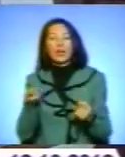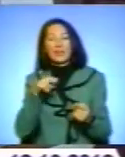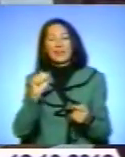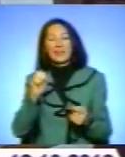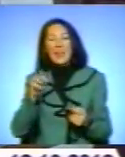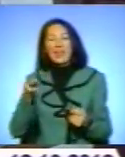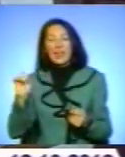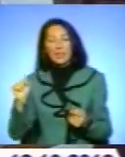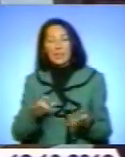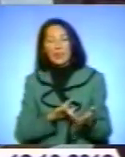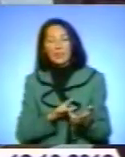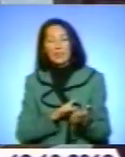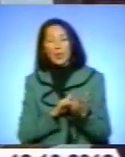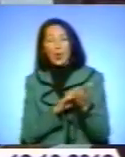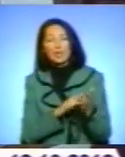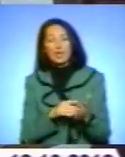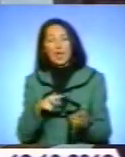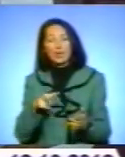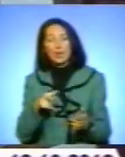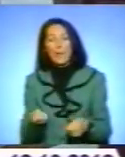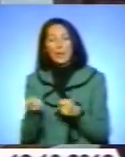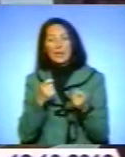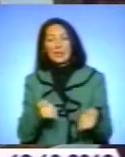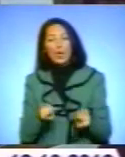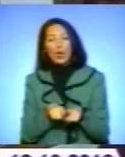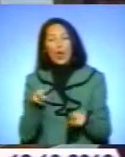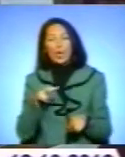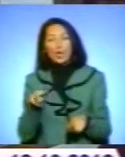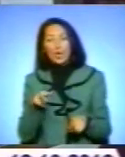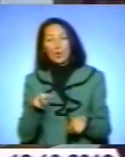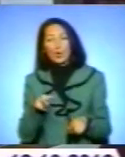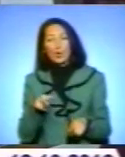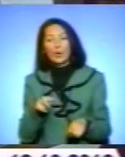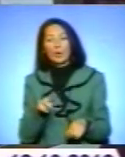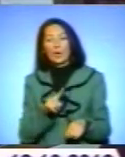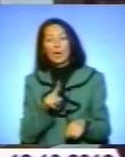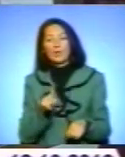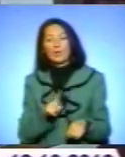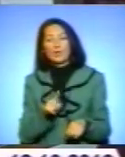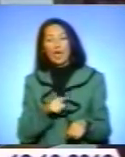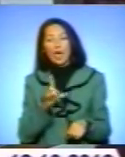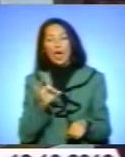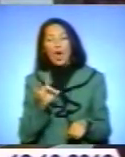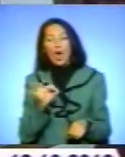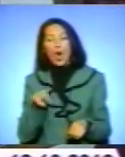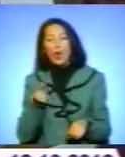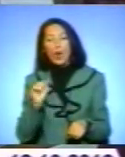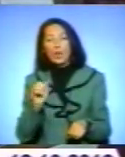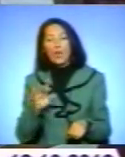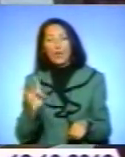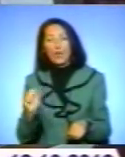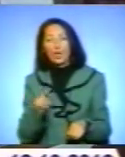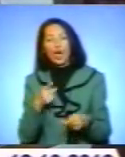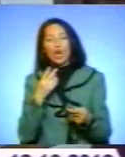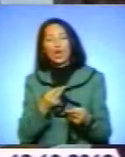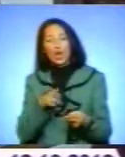Принесли таку літературу Ніколаєва «Із рода в роди». Там про такого чоловіка в камері смертників, який навернувся до Бога.